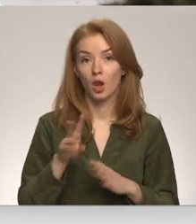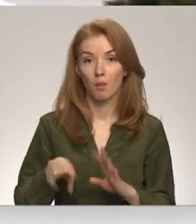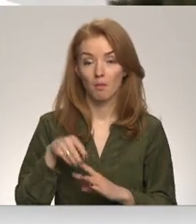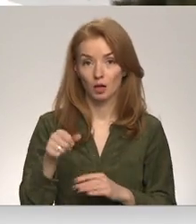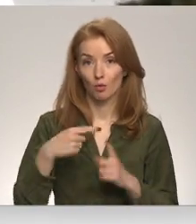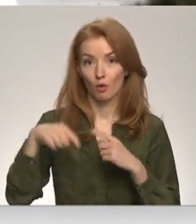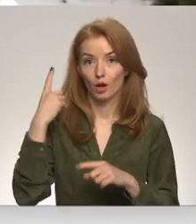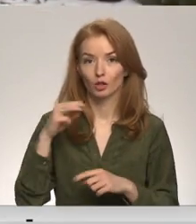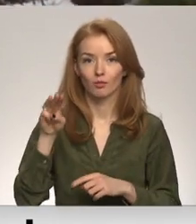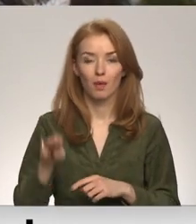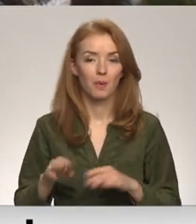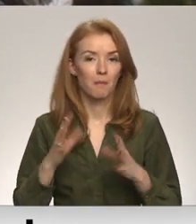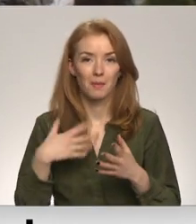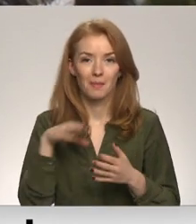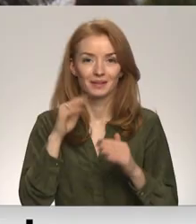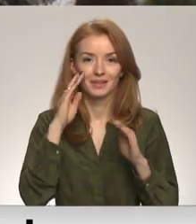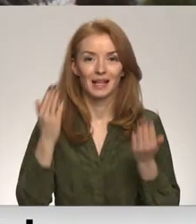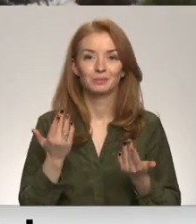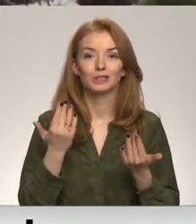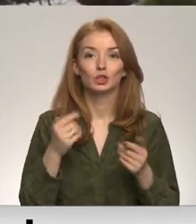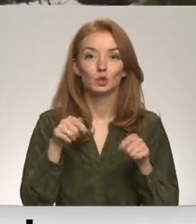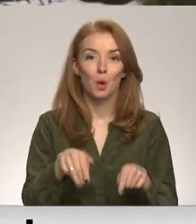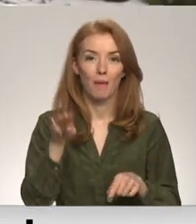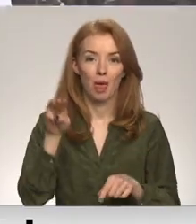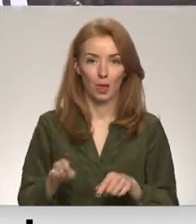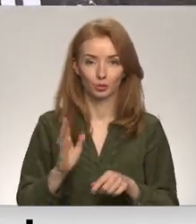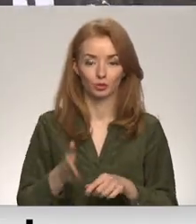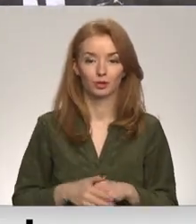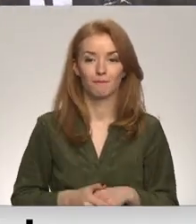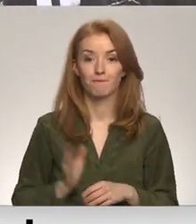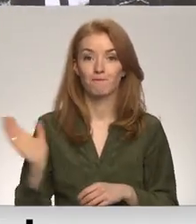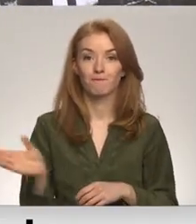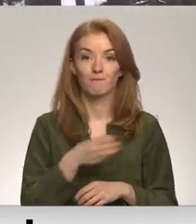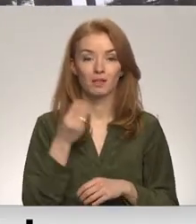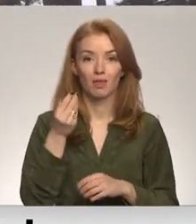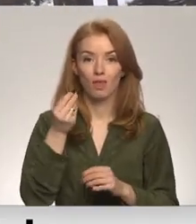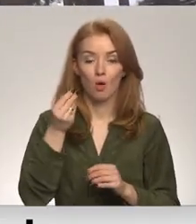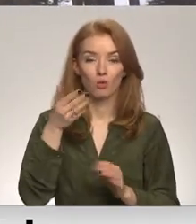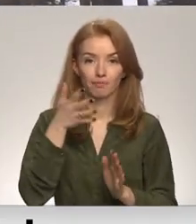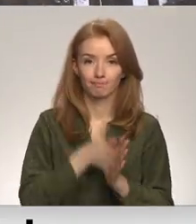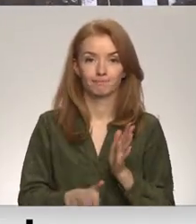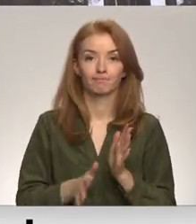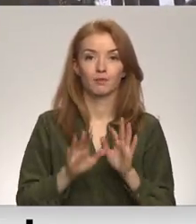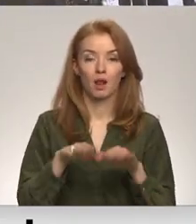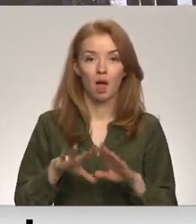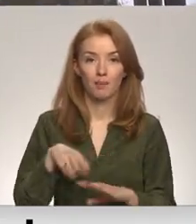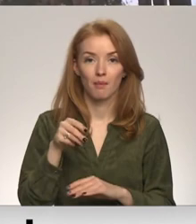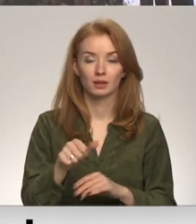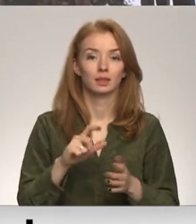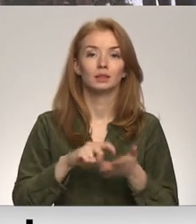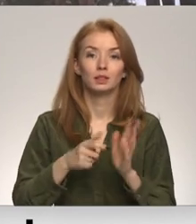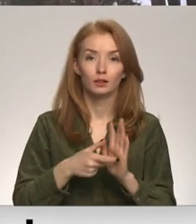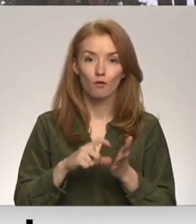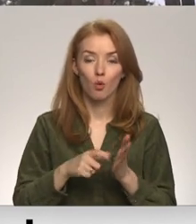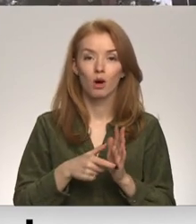pagājušu mēnesi, bet mēs nezinām, cik būs par šo mēnesi. Visa nauda aizies, lai apmaksātu